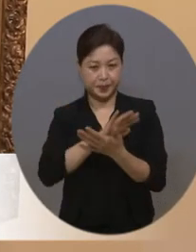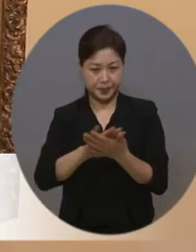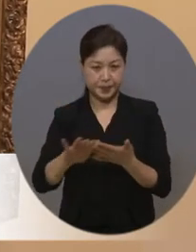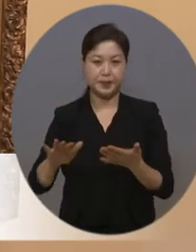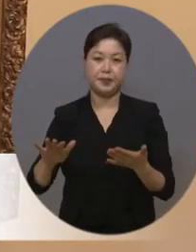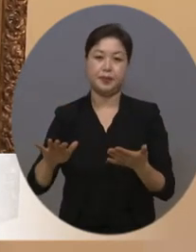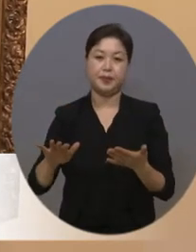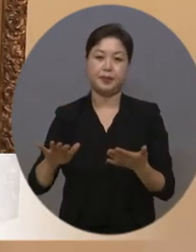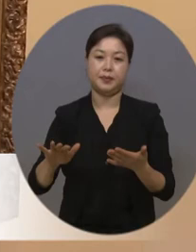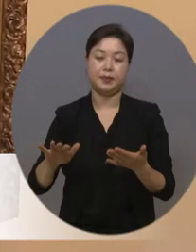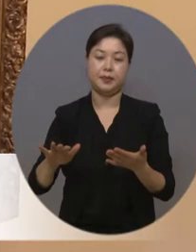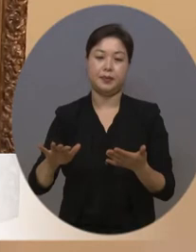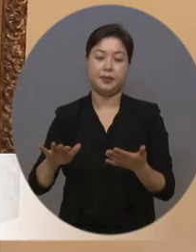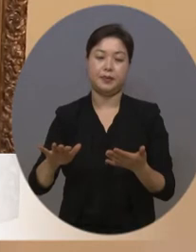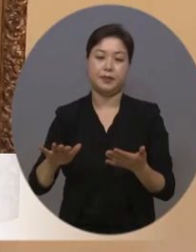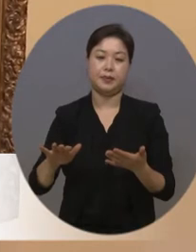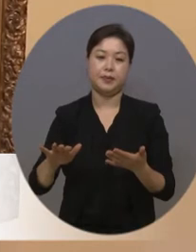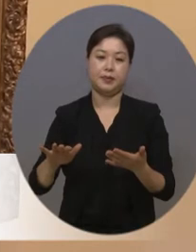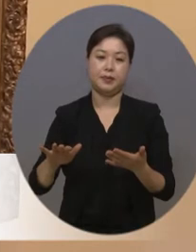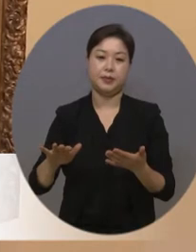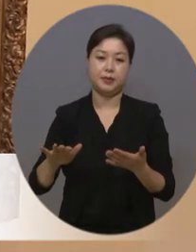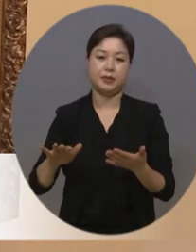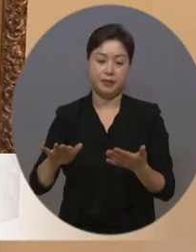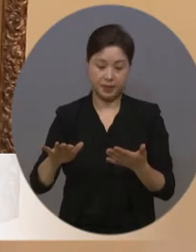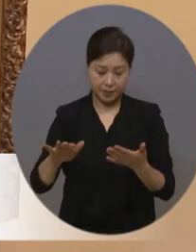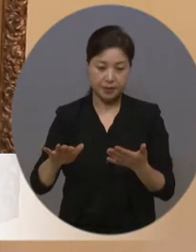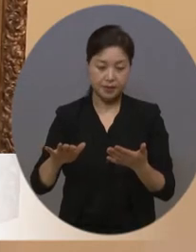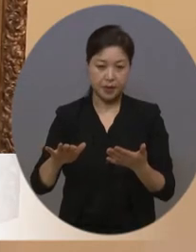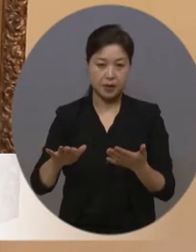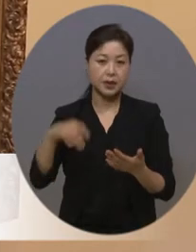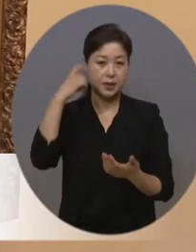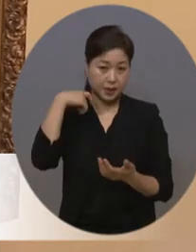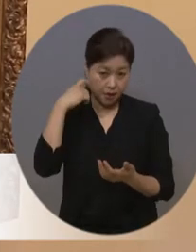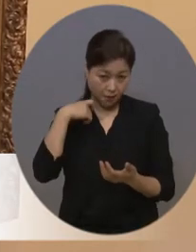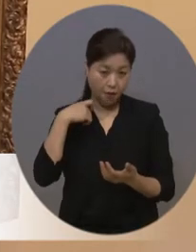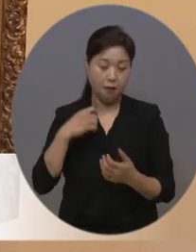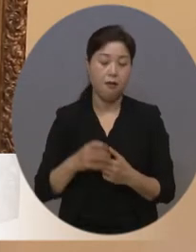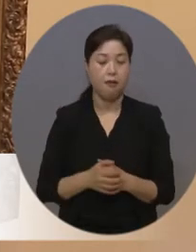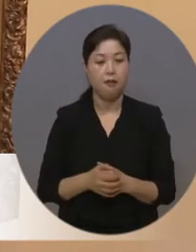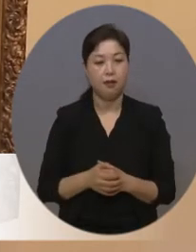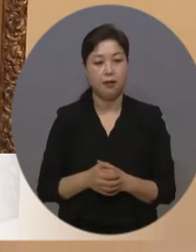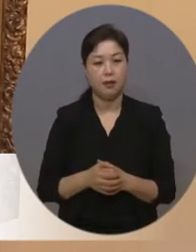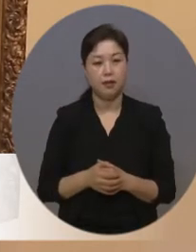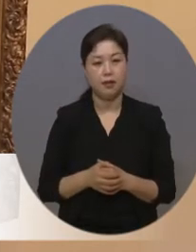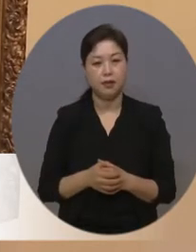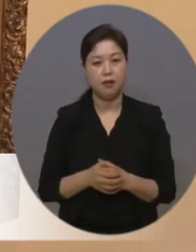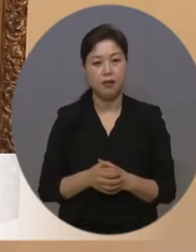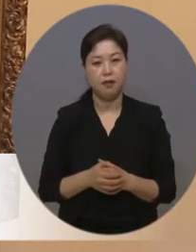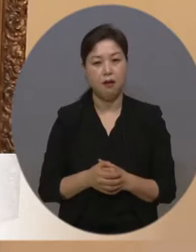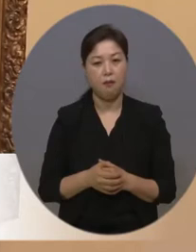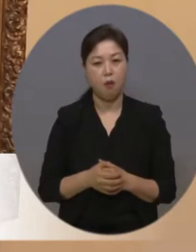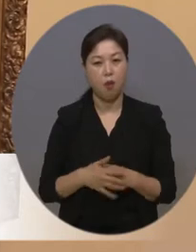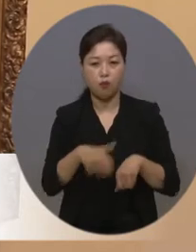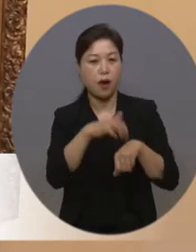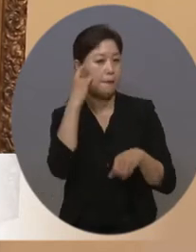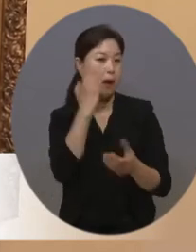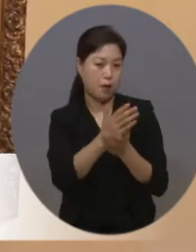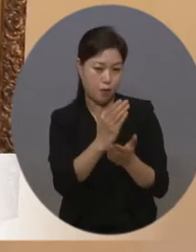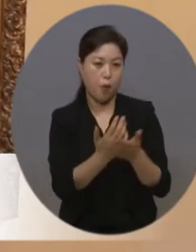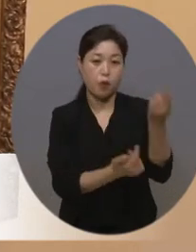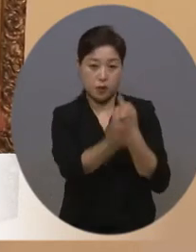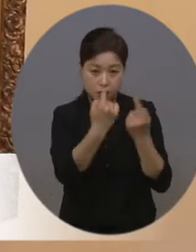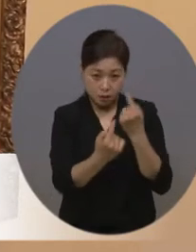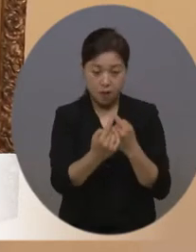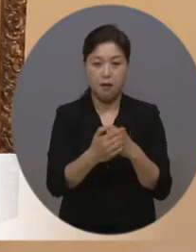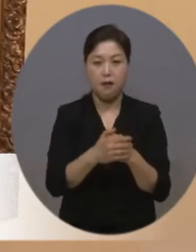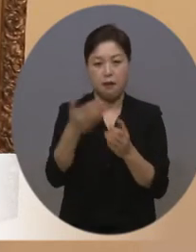어떤 환기를 그 제공하는 입장이기 때문에 여과 없이 항상 편하게 오셔서 작품을 감상하고